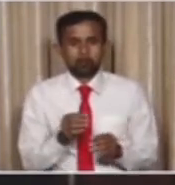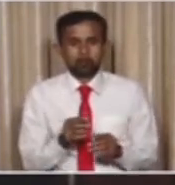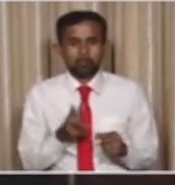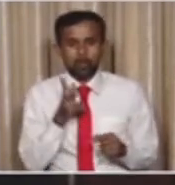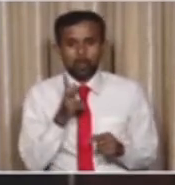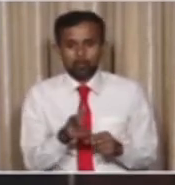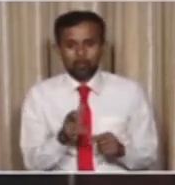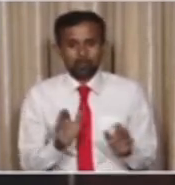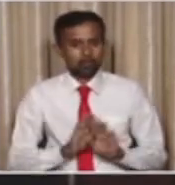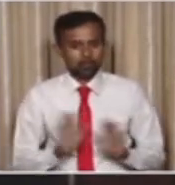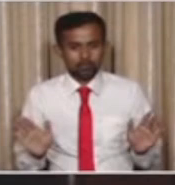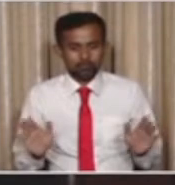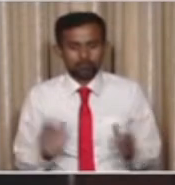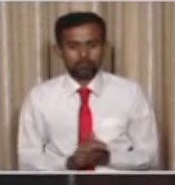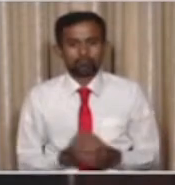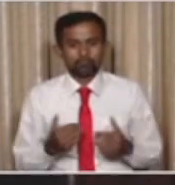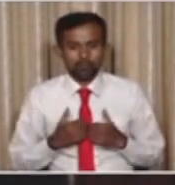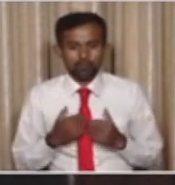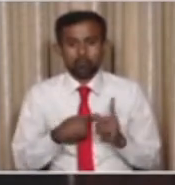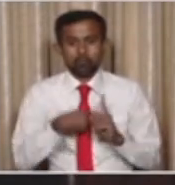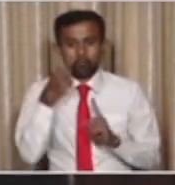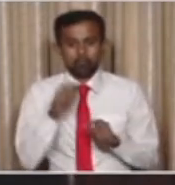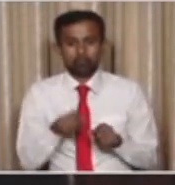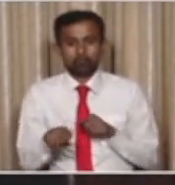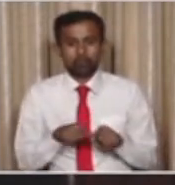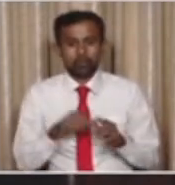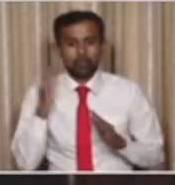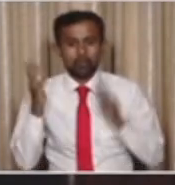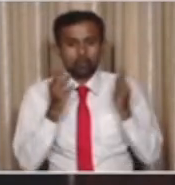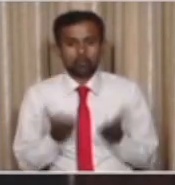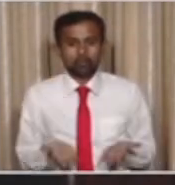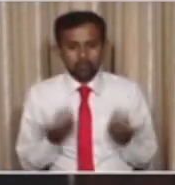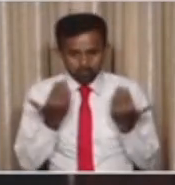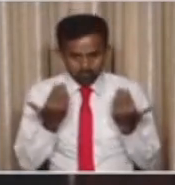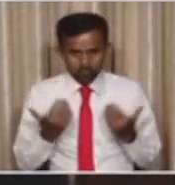පීත්තපටිය කපන්නේ නැතුව අපි දියුණු මිනිස්සු විදිහට ලෝක ඉස්සරහට යමු